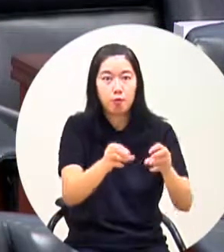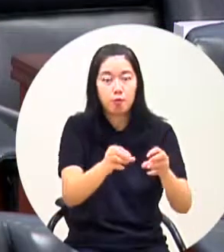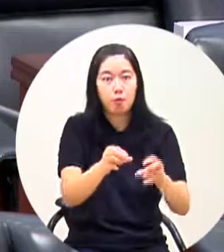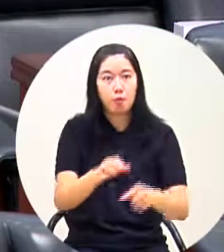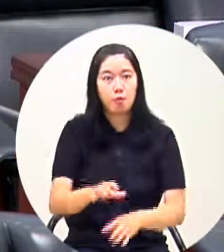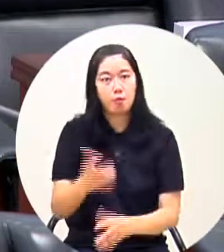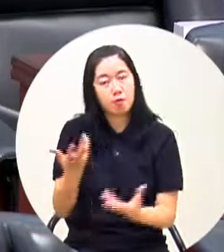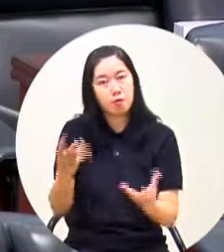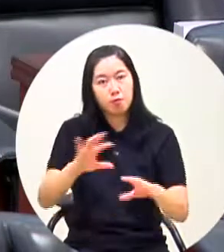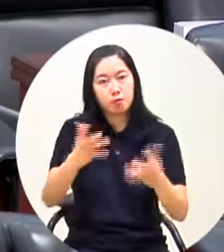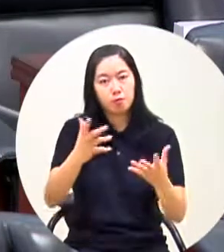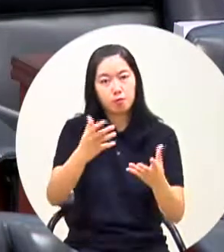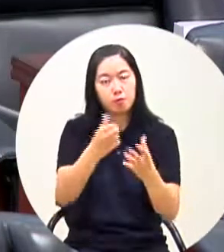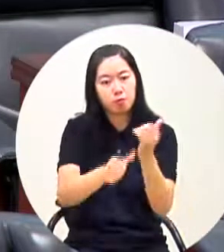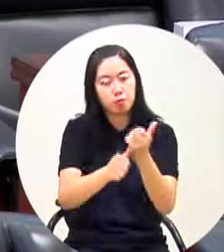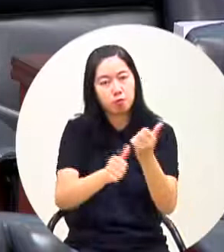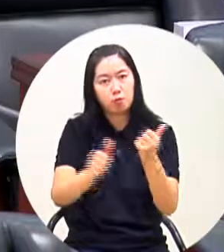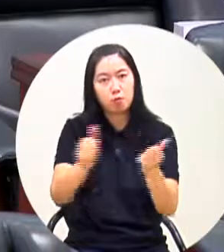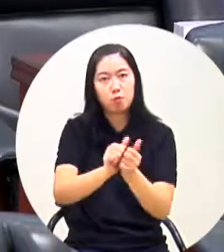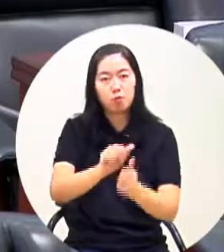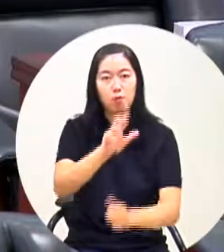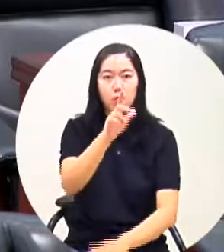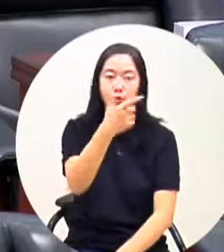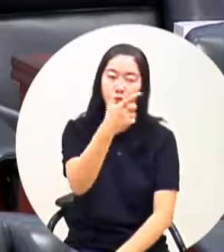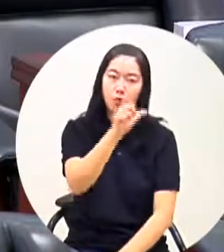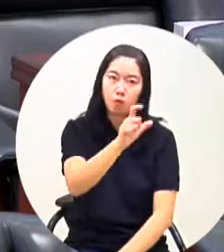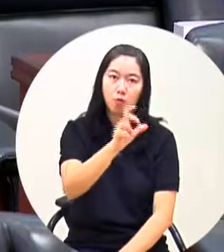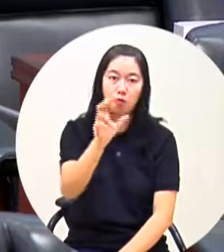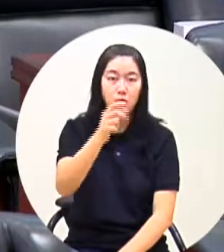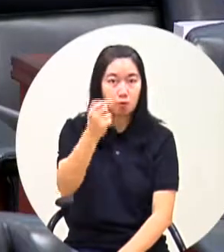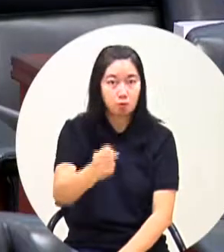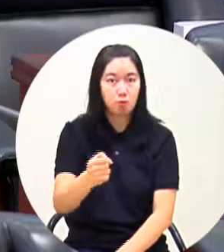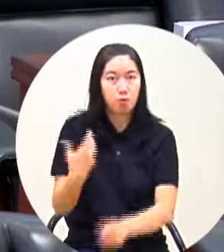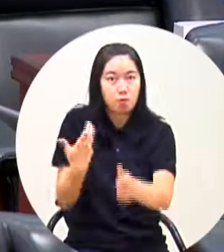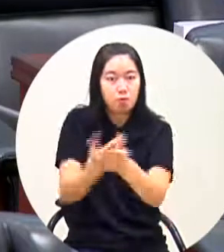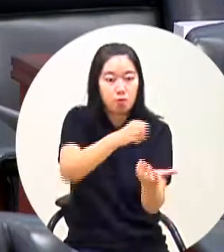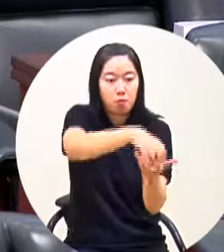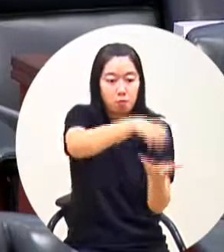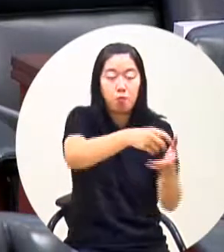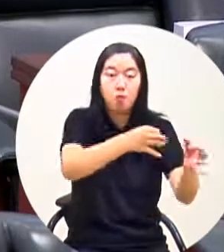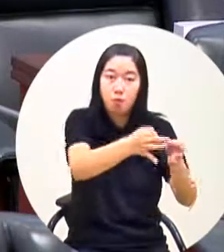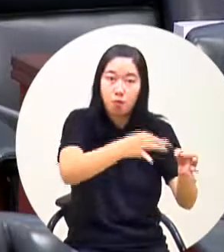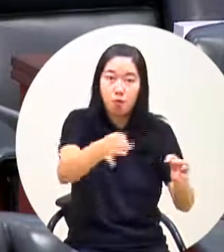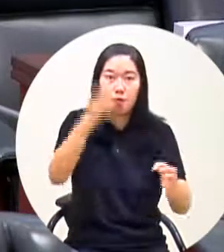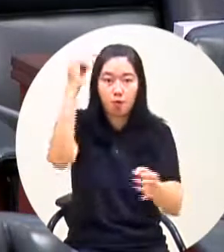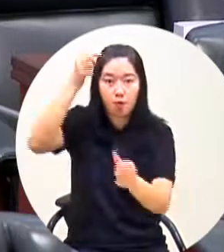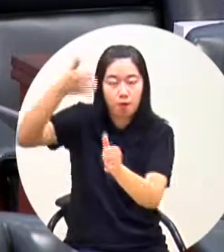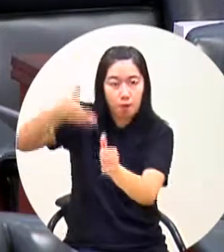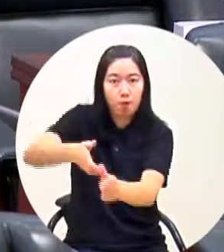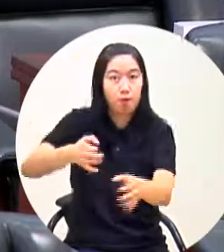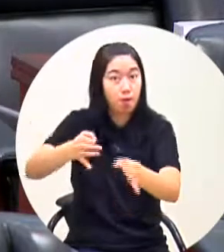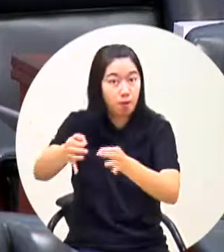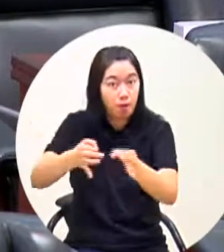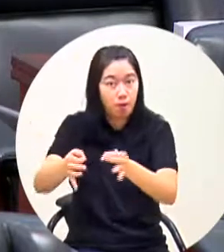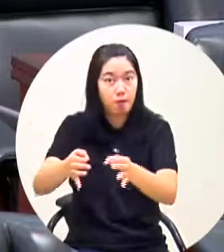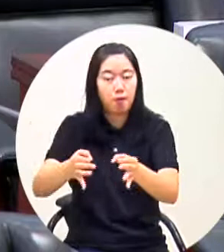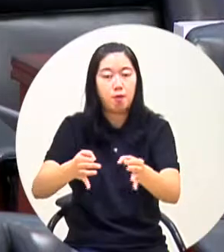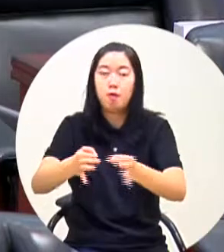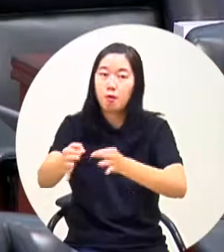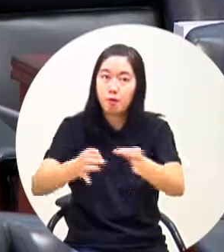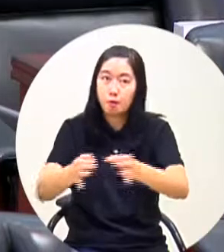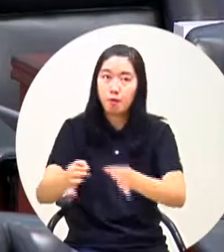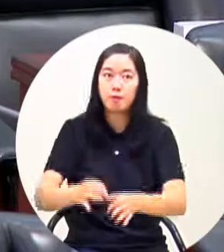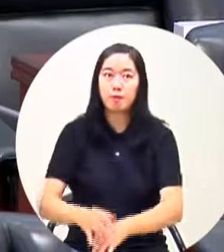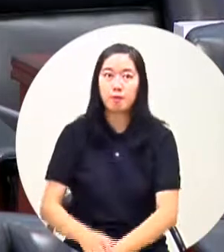6-70亿颗了，那提供我们餐饮业、烘焙业，以及我们传统市场等散装